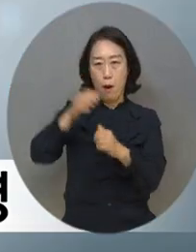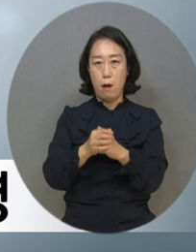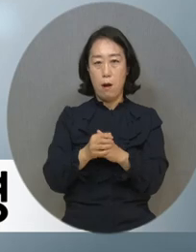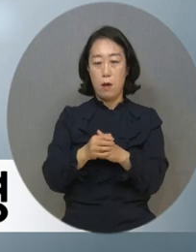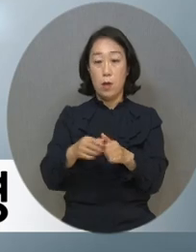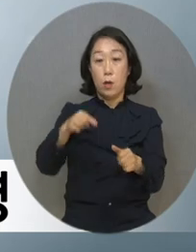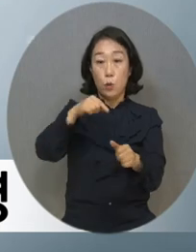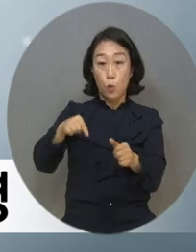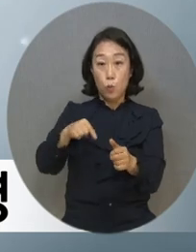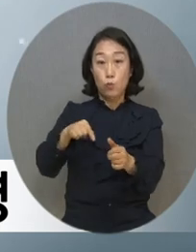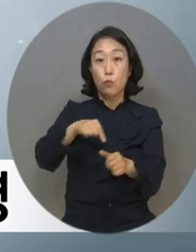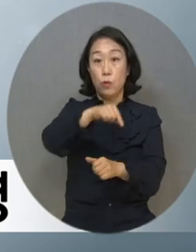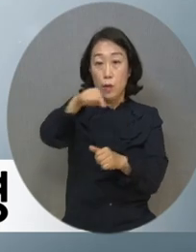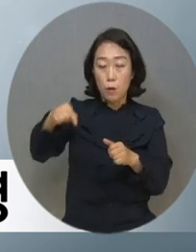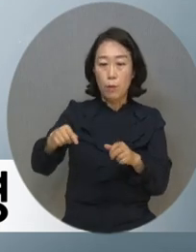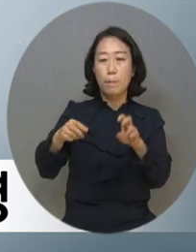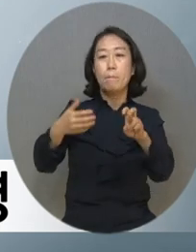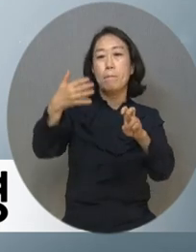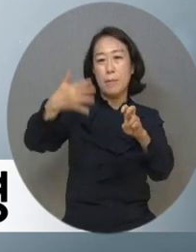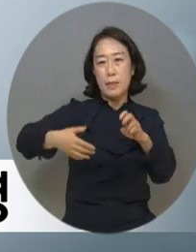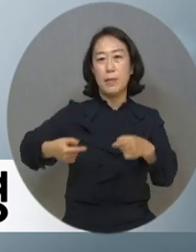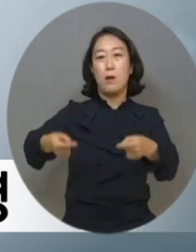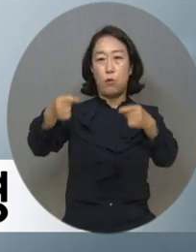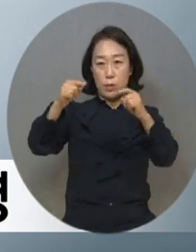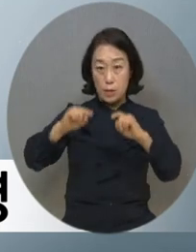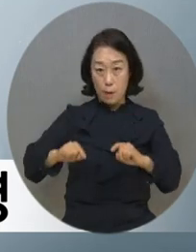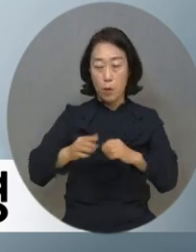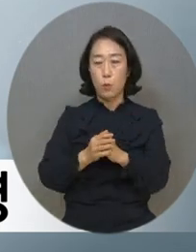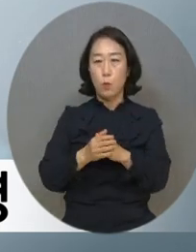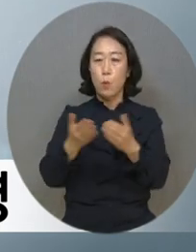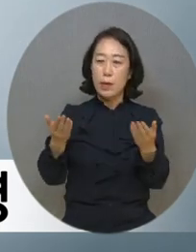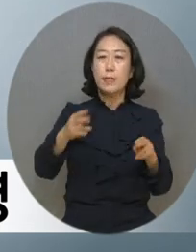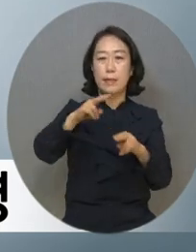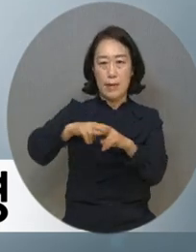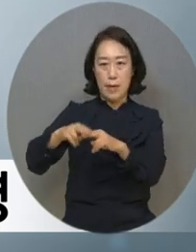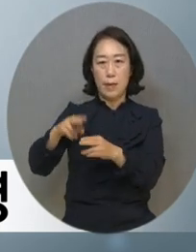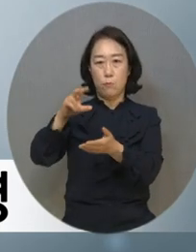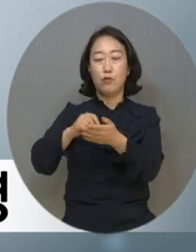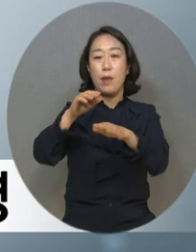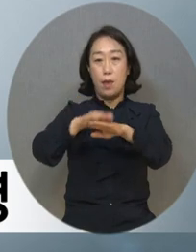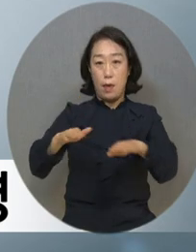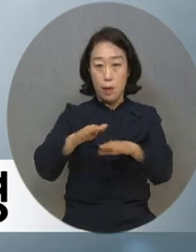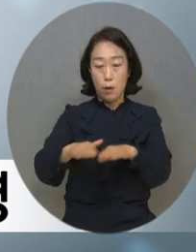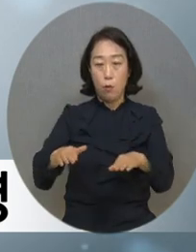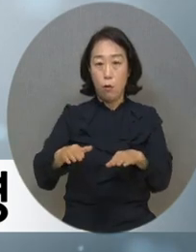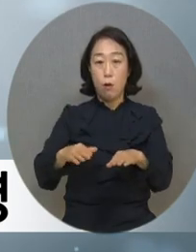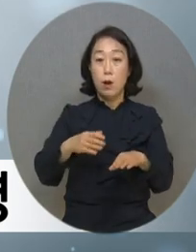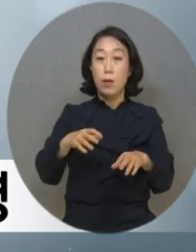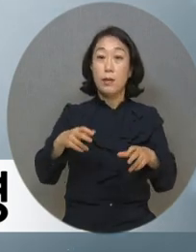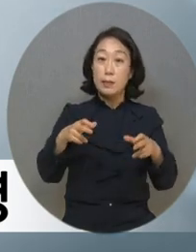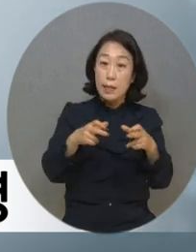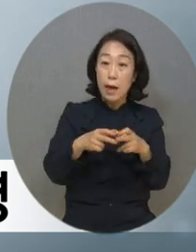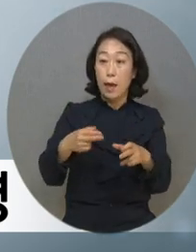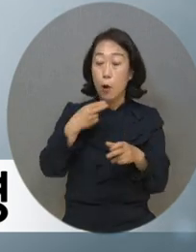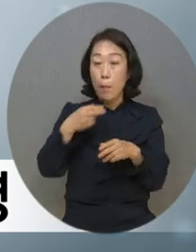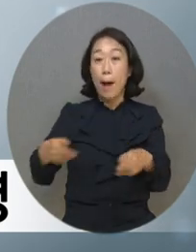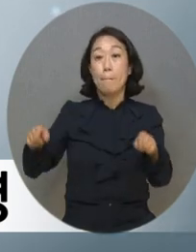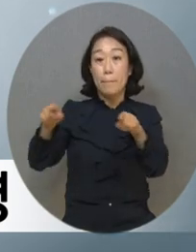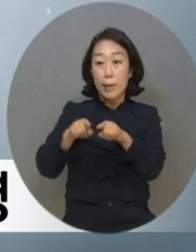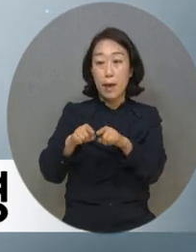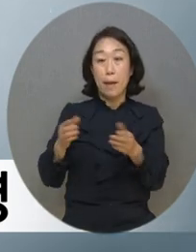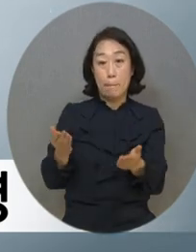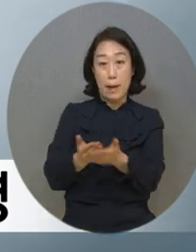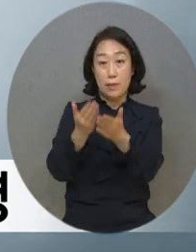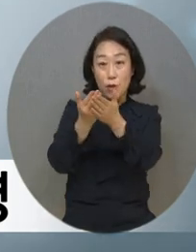교육은 장애인의 미디어 참여와 취업을 촉진시키고 나아가 장애인과 비장애인이 함께 성장하는 서울시